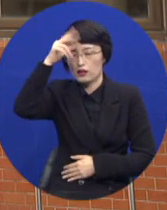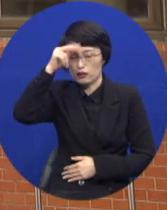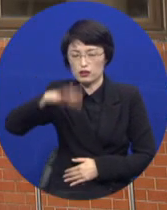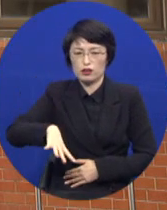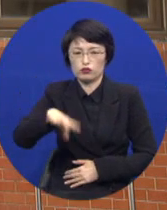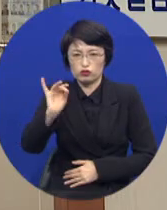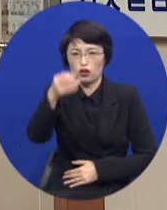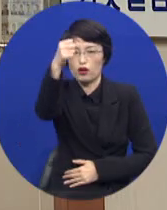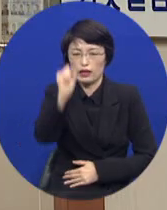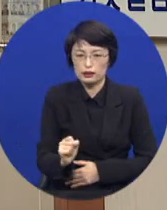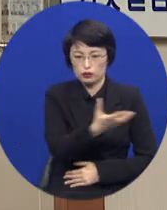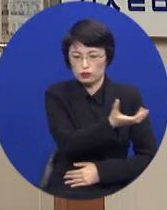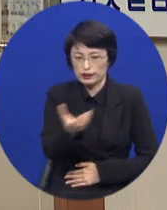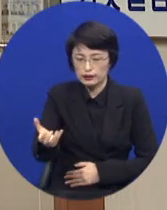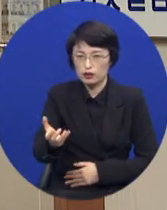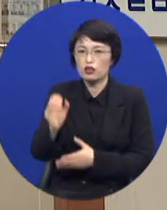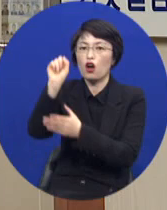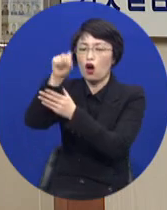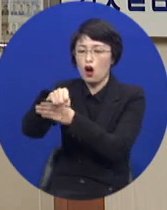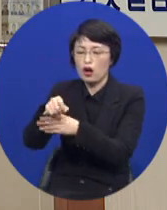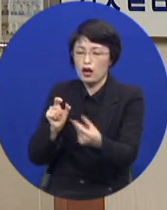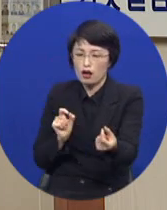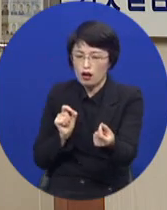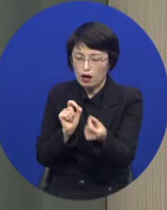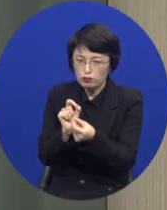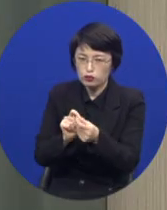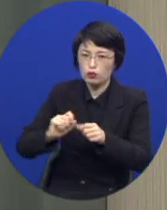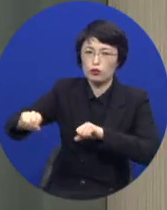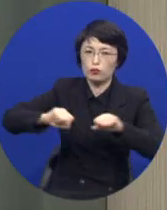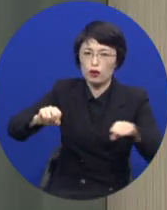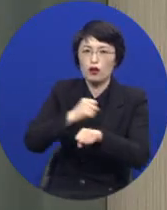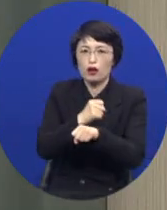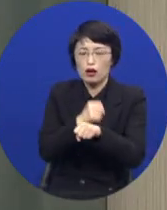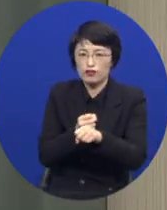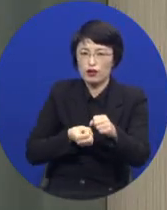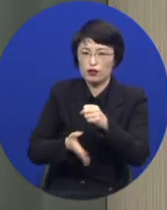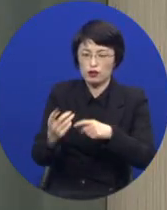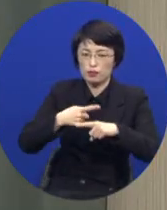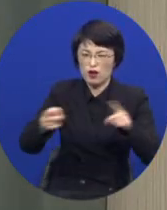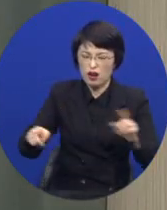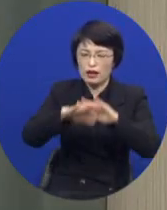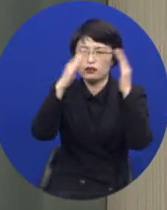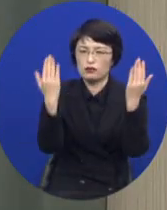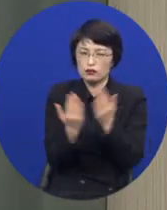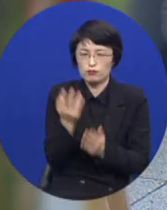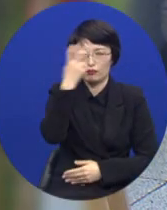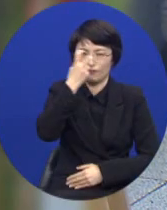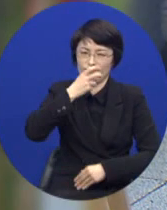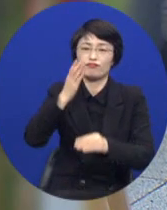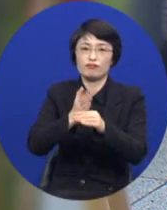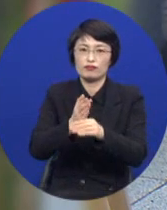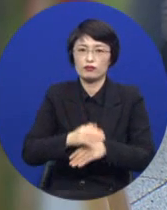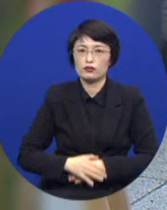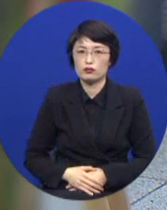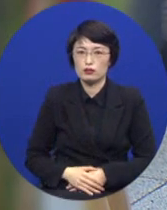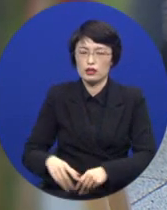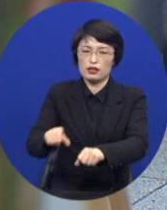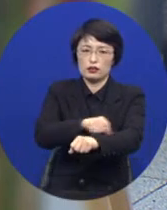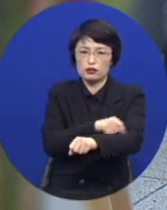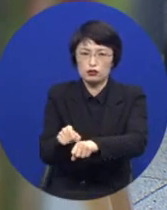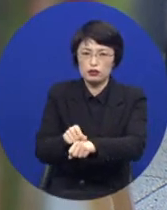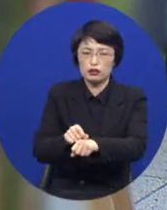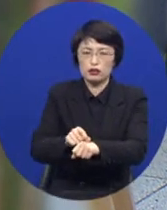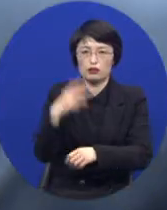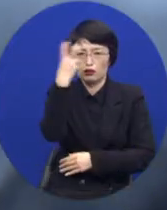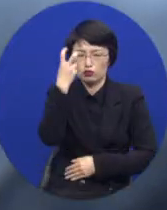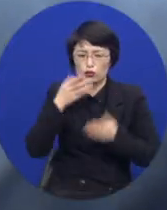카지노 이전 어가를 앞두고 이루어진 영향평가 과정 전반을 주려다 보고 있는 것으로 전해졌습니다 특히 수사의 초점을